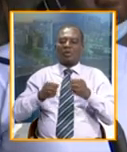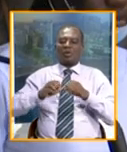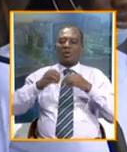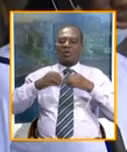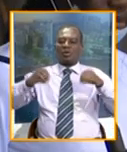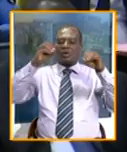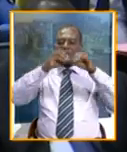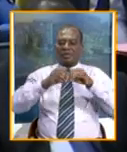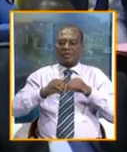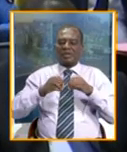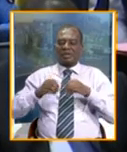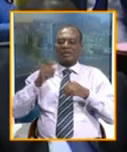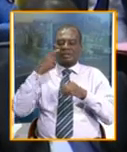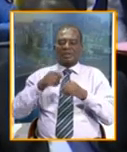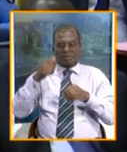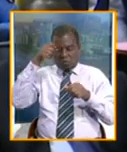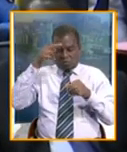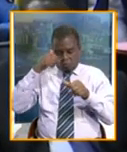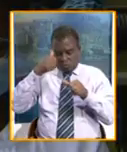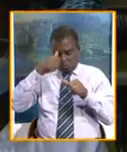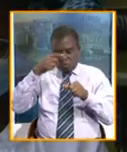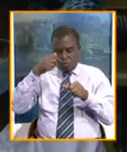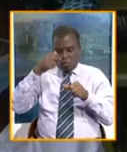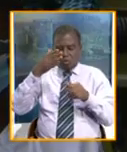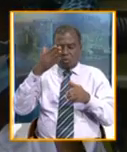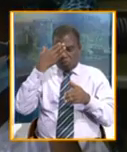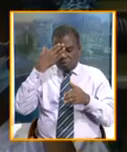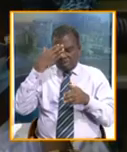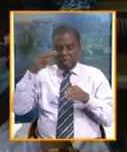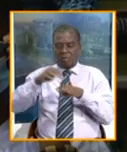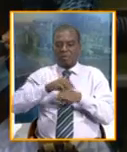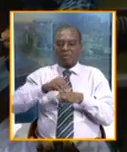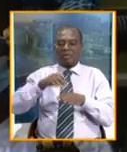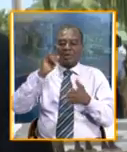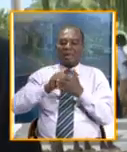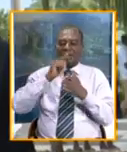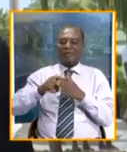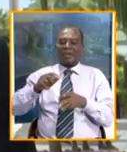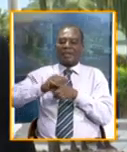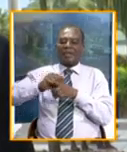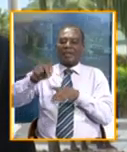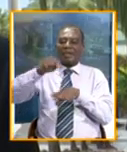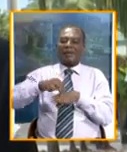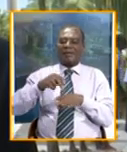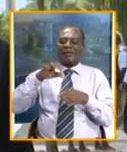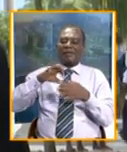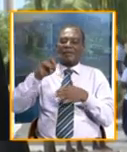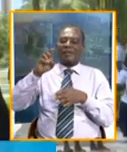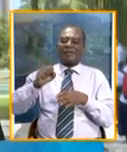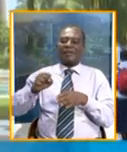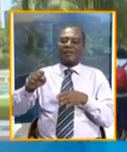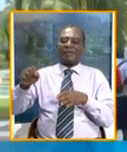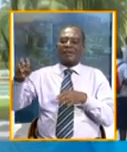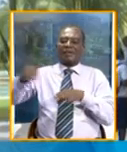troisième millénaire, c'est maîtriser les mathématiques, base solide de tout développement. Avec l'application des mathématiques